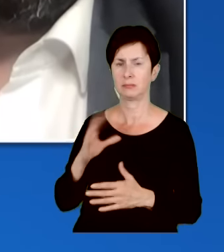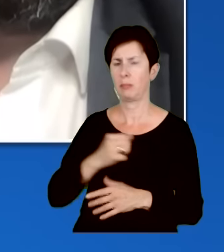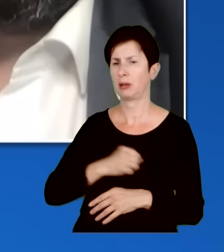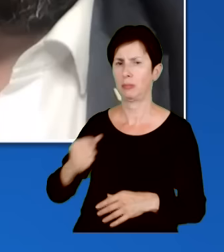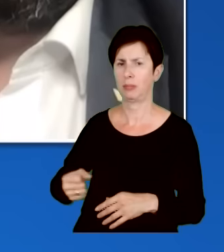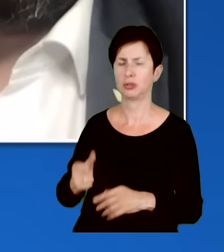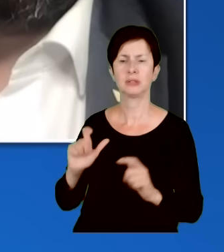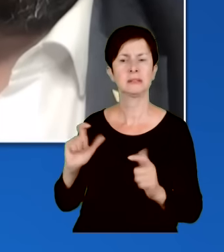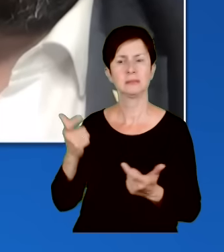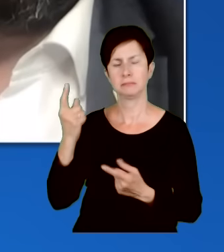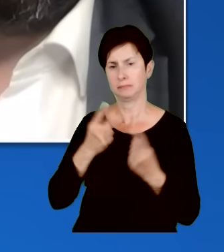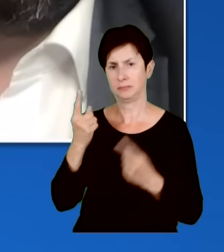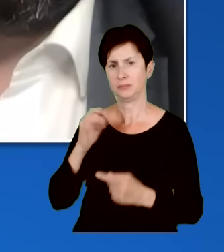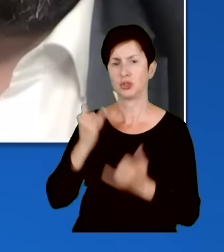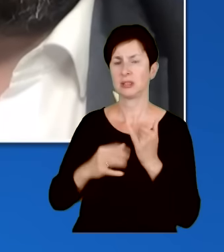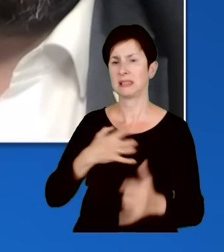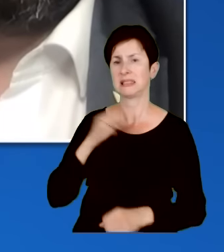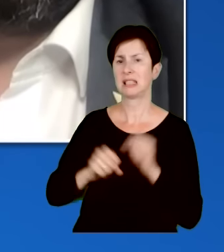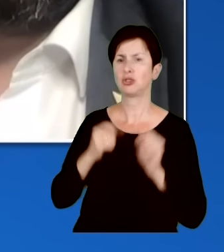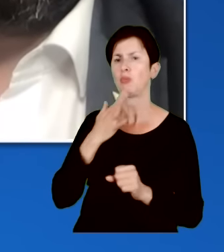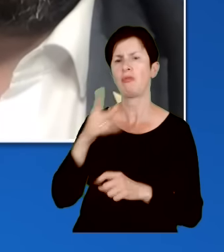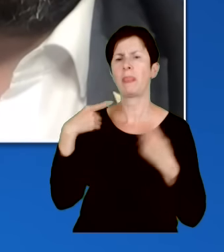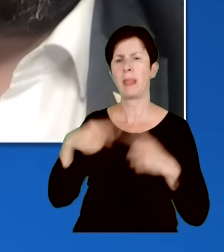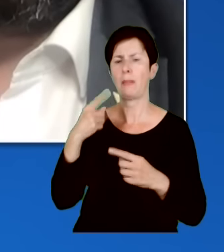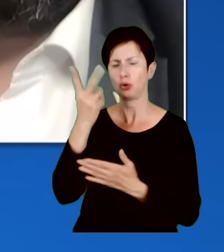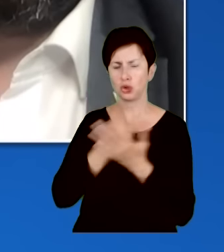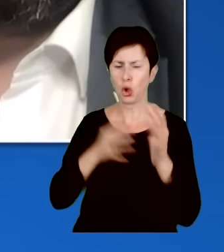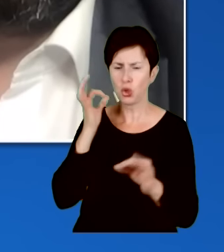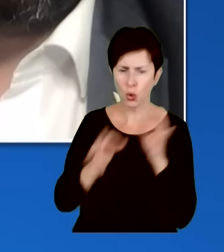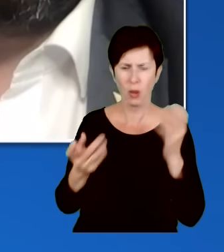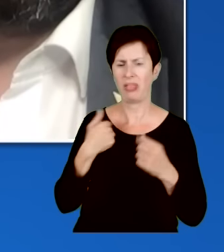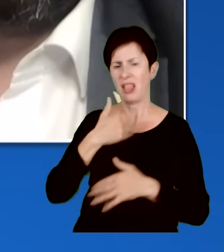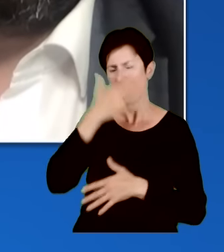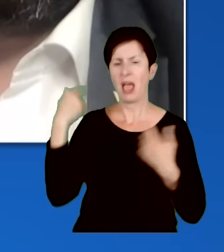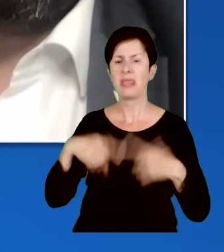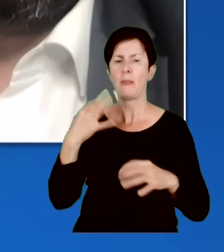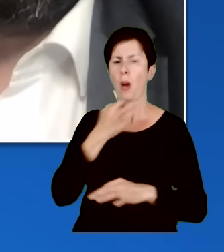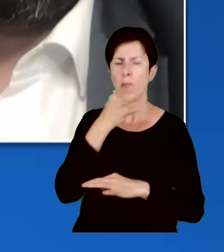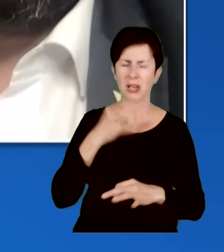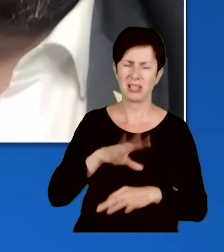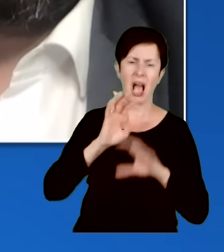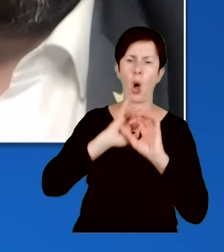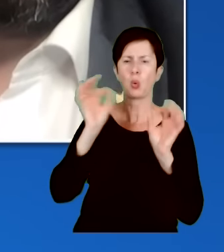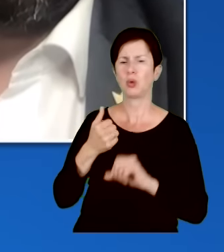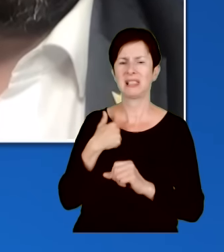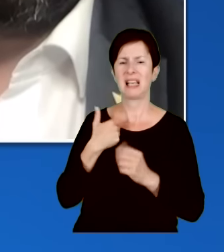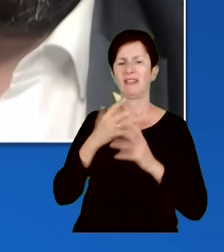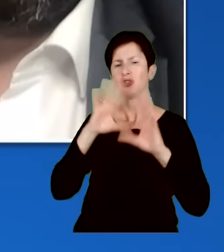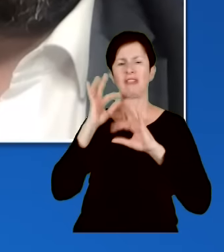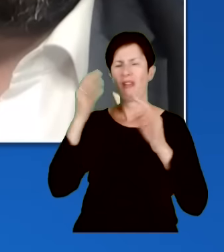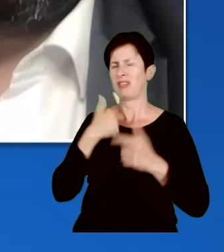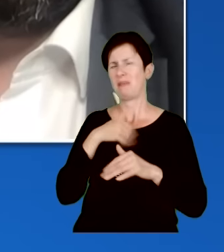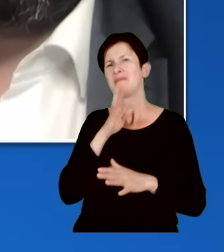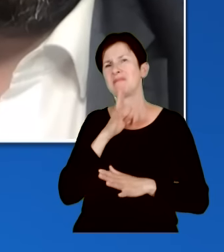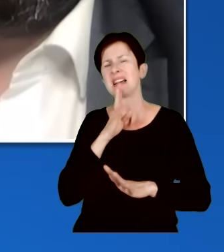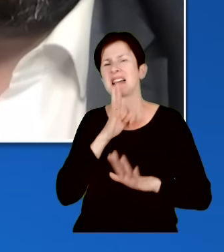patrzy na to jak sędzia panu mówi że on się nie wczytał on nie wiedział on się nie A w ogóle to jest niedoinformowany i chyba się w